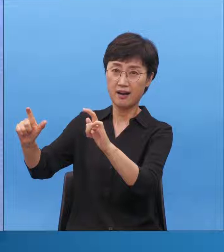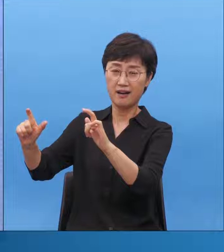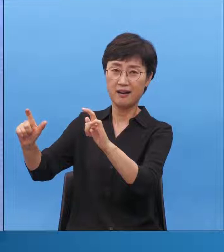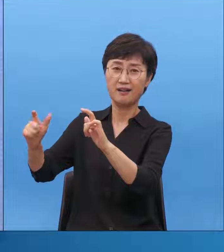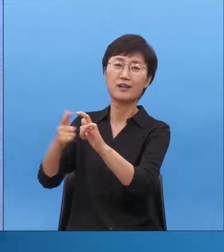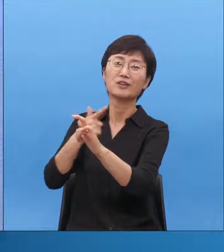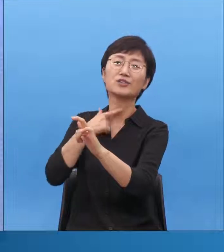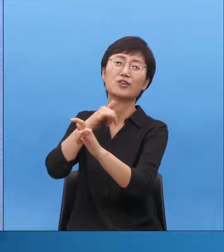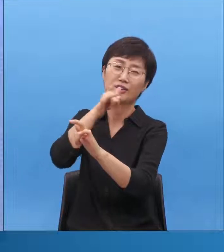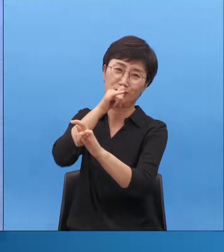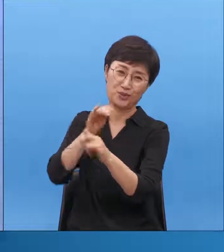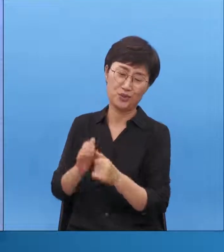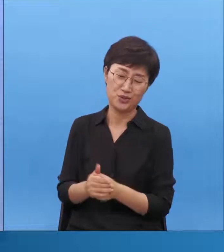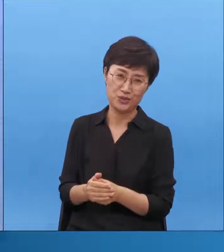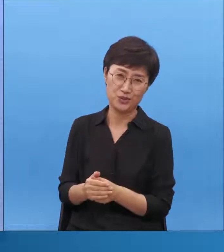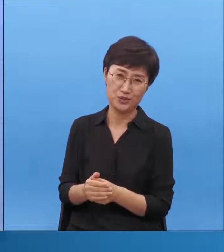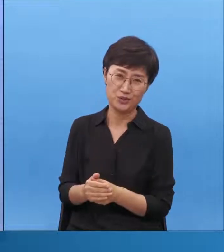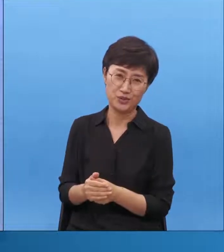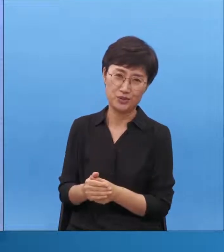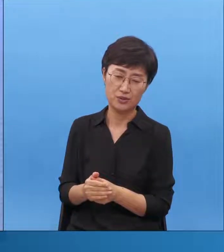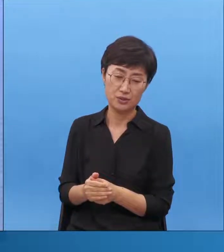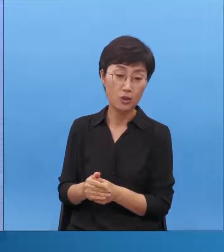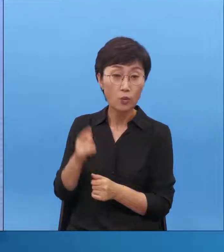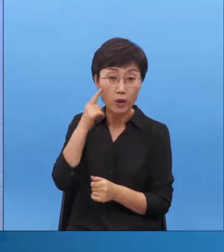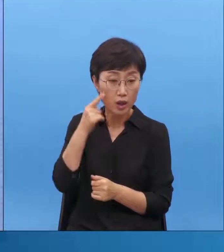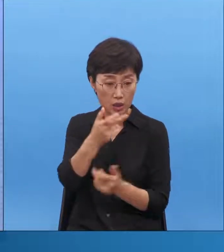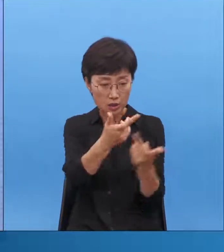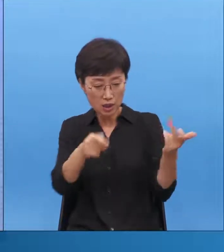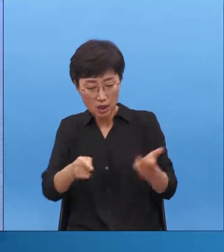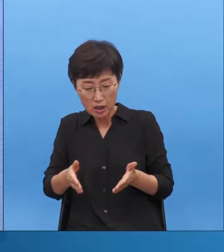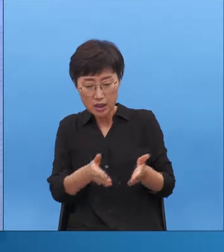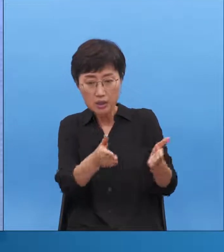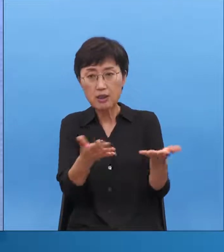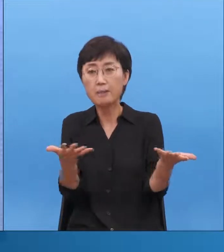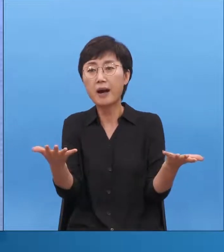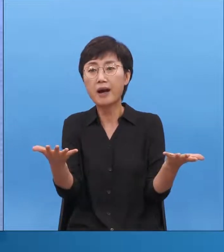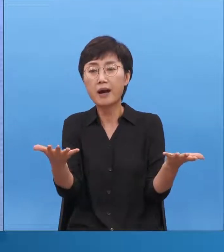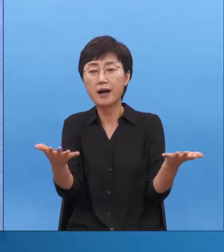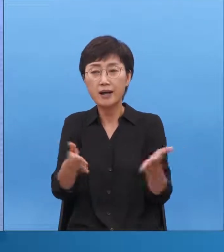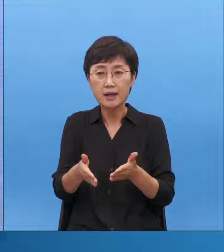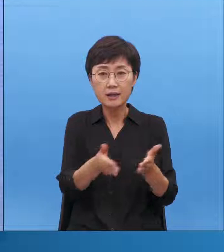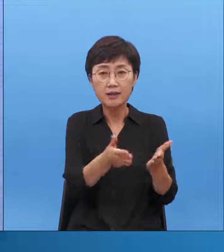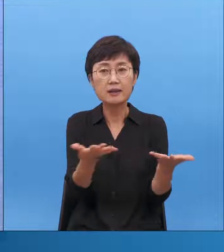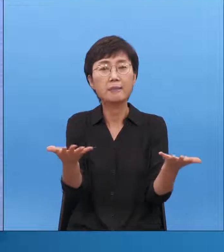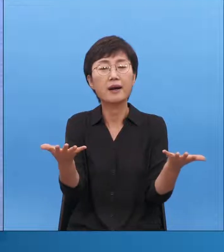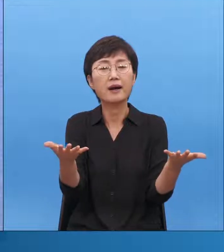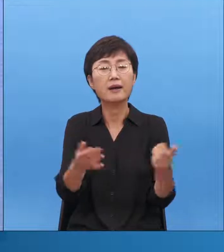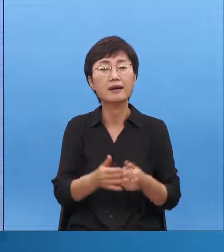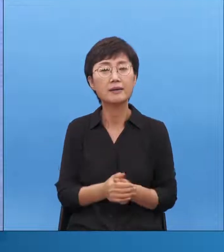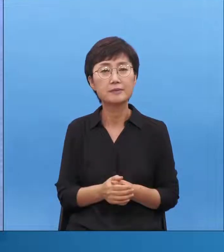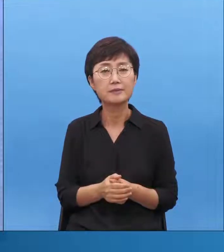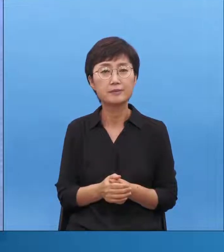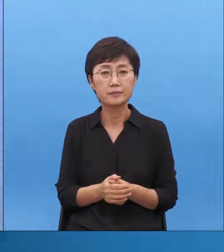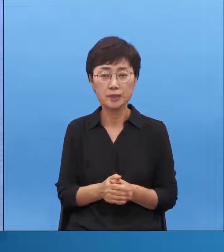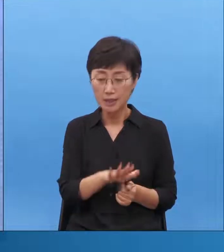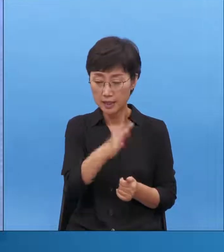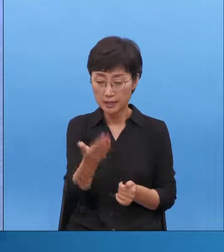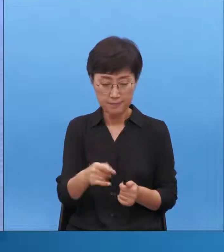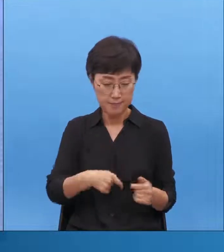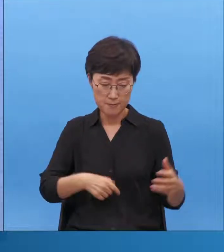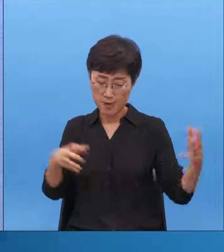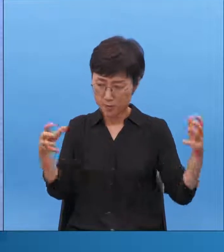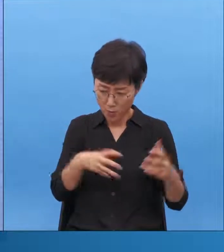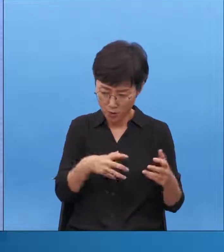and so that no construction could take place at 들어온 all. 길이 없어요. So basically, there was no road for us to 법적인 come 길이. in. You know, something that was illegal. 이걸 지금 여러분들이 지금